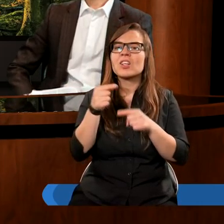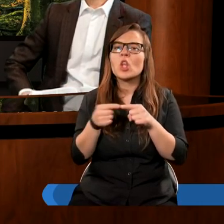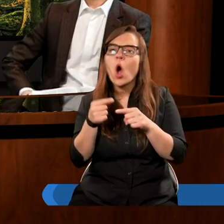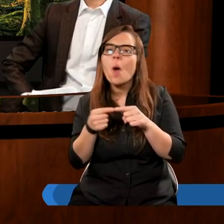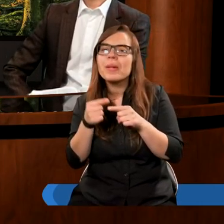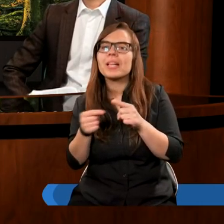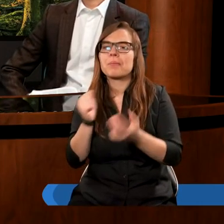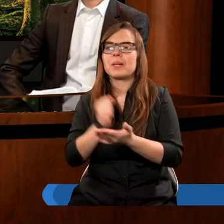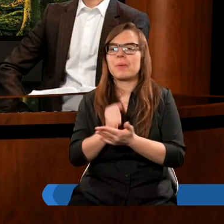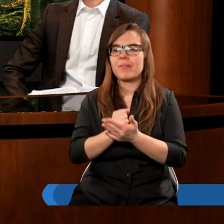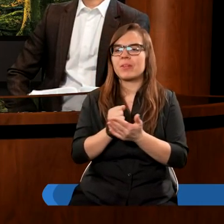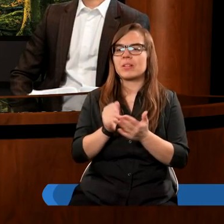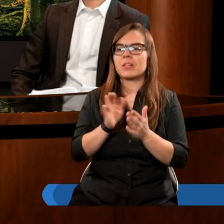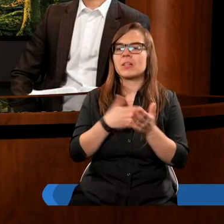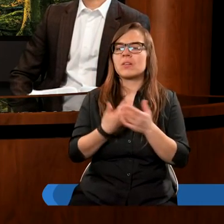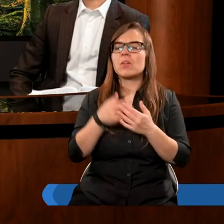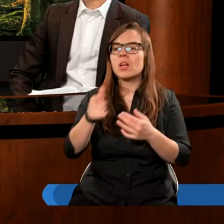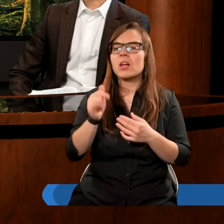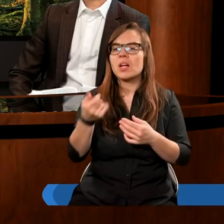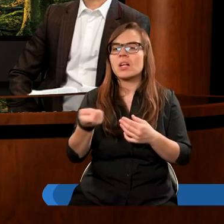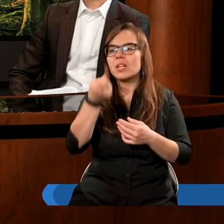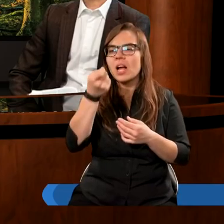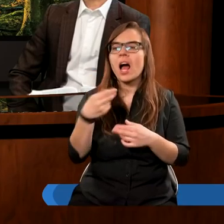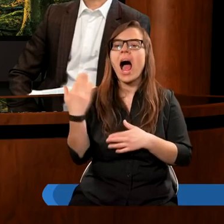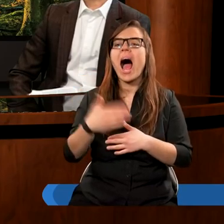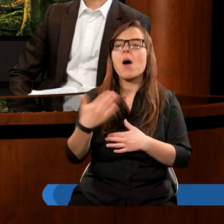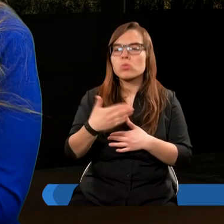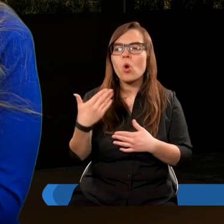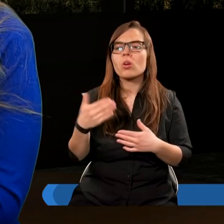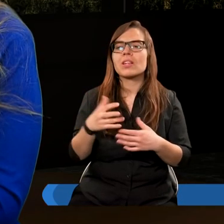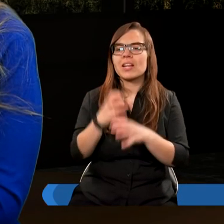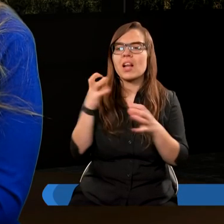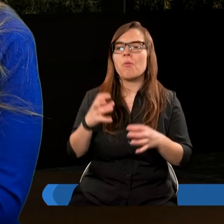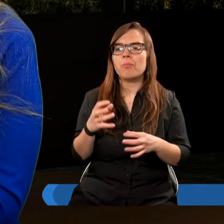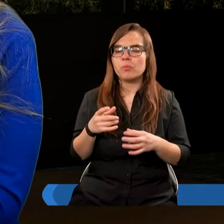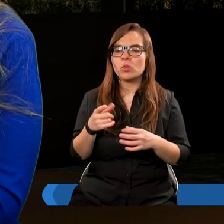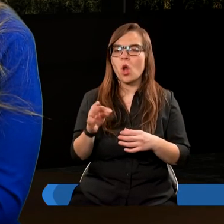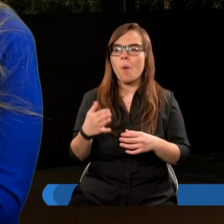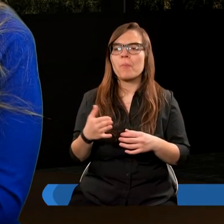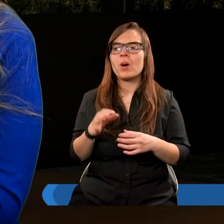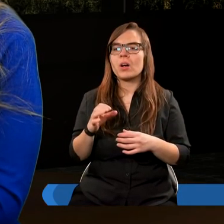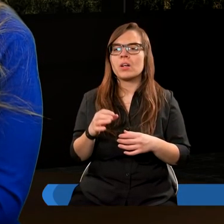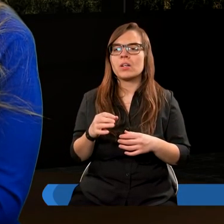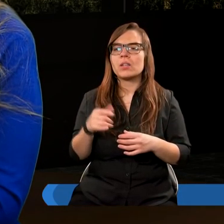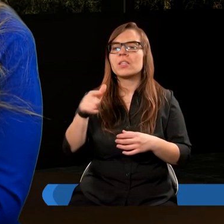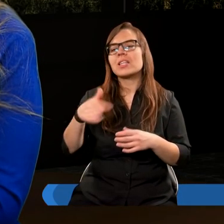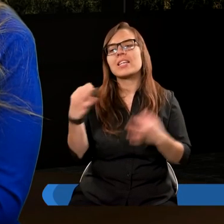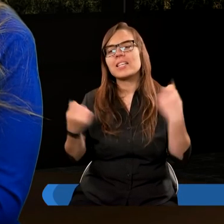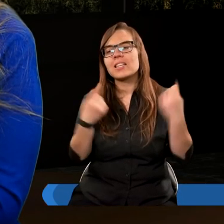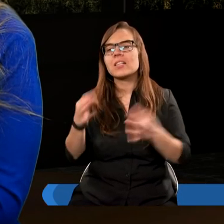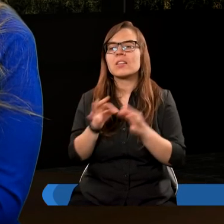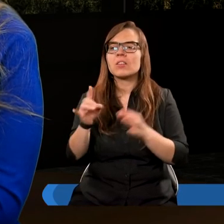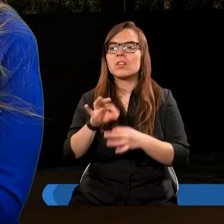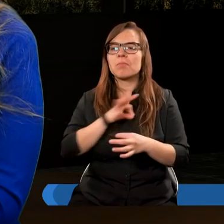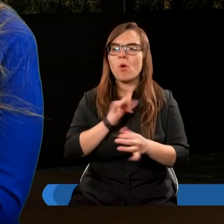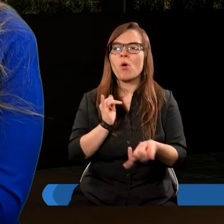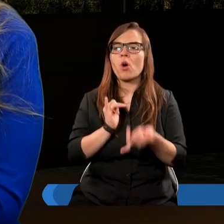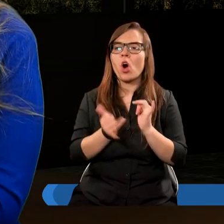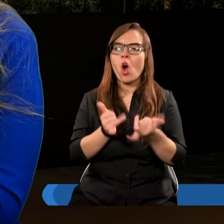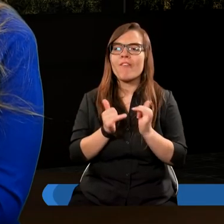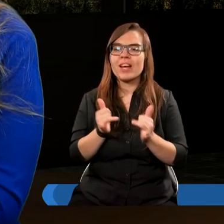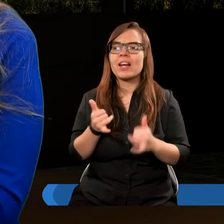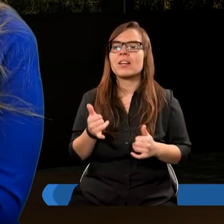sprawami. Tutaj powiedziałeś właśnie, że jechałeś stopem. Ja miałam nieraz takie historie związane z moim rowerem.